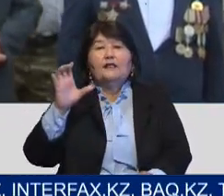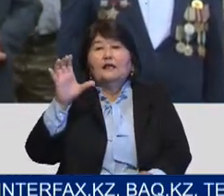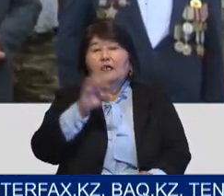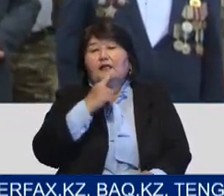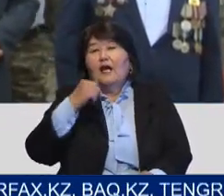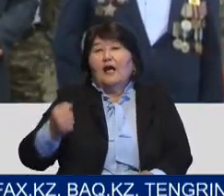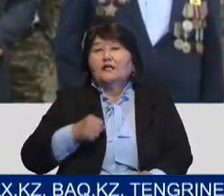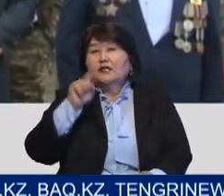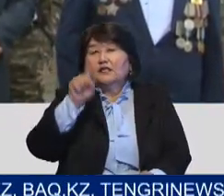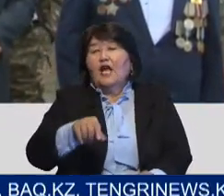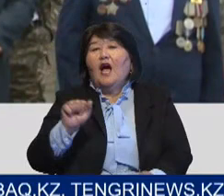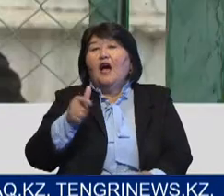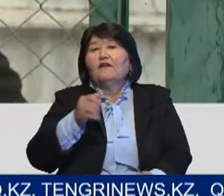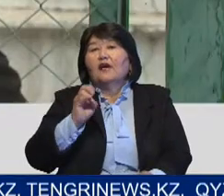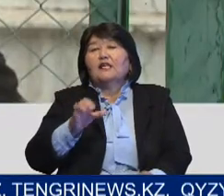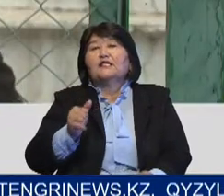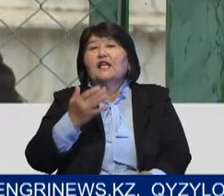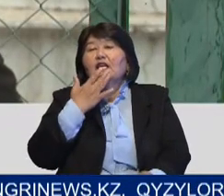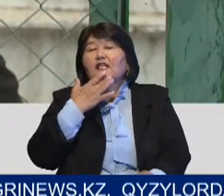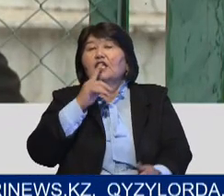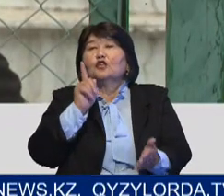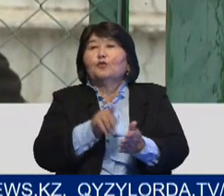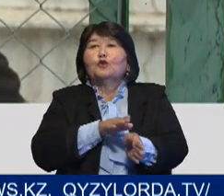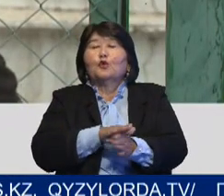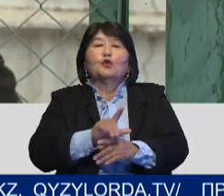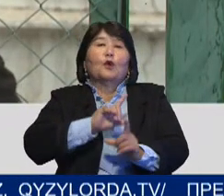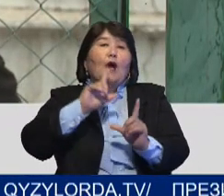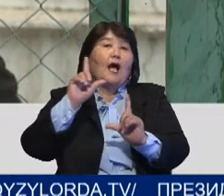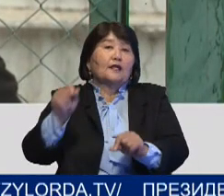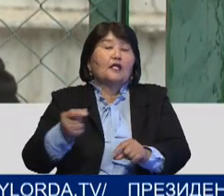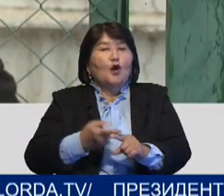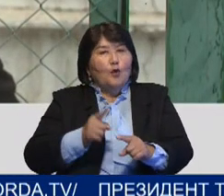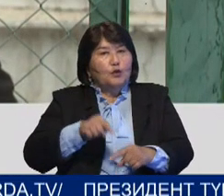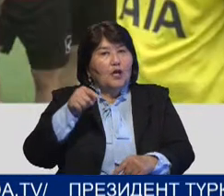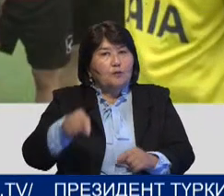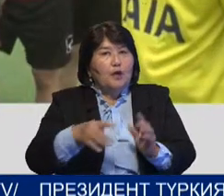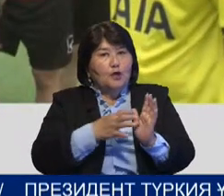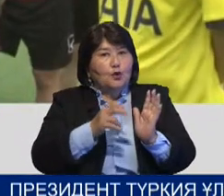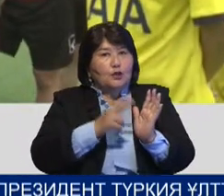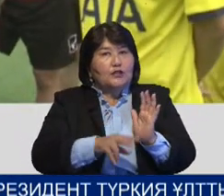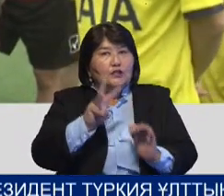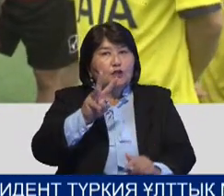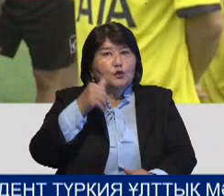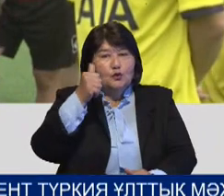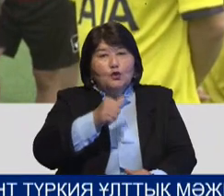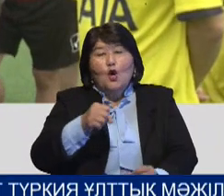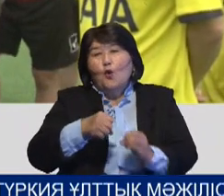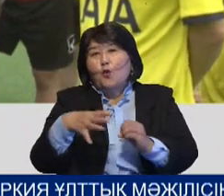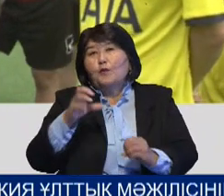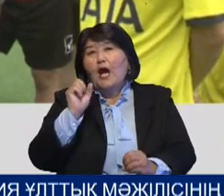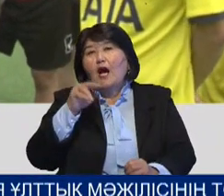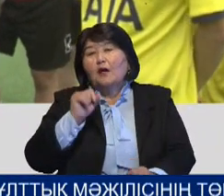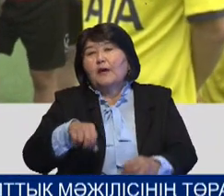қатарына шақыртылып, Ауғанстанға интернационалдық борышын өтеуге аттанады. Осылайша 1983 жылы 15